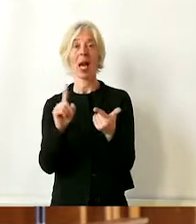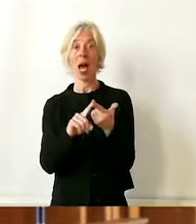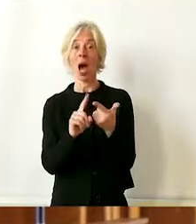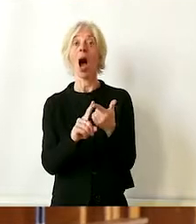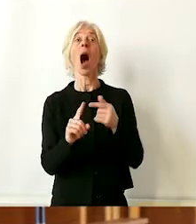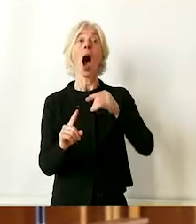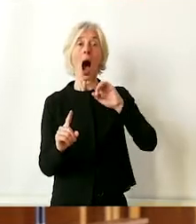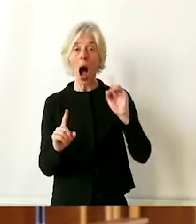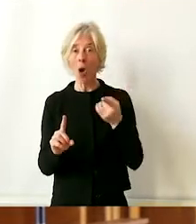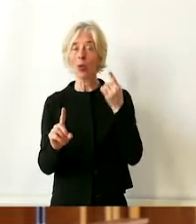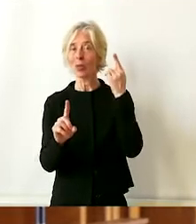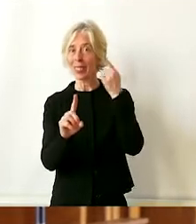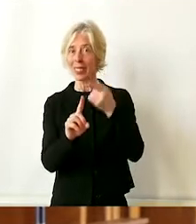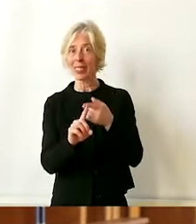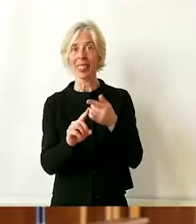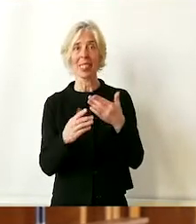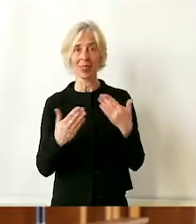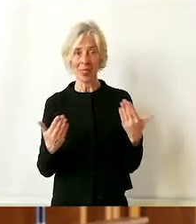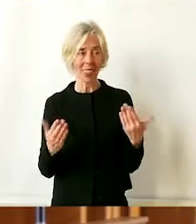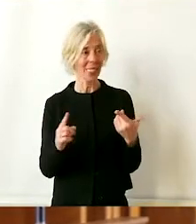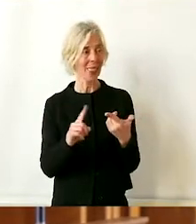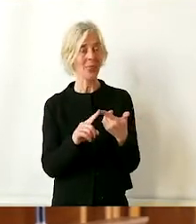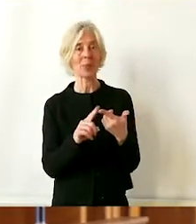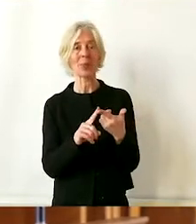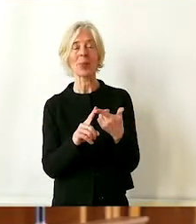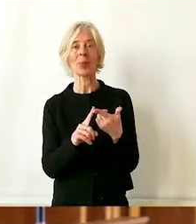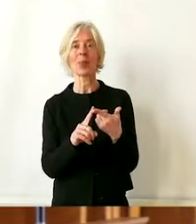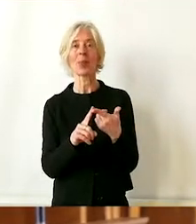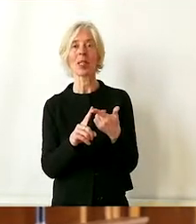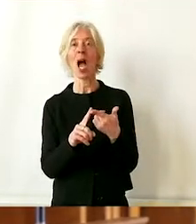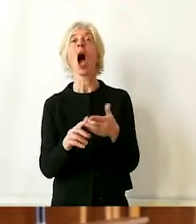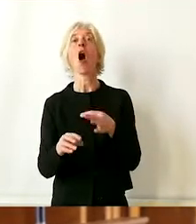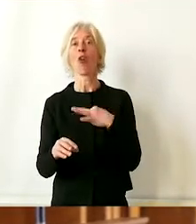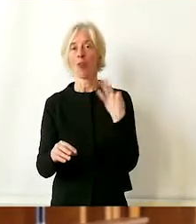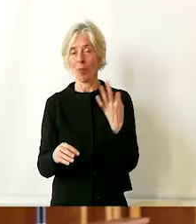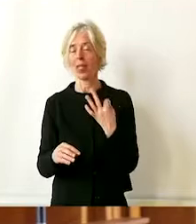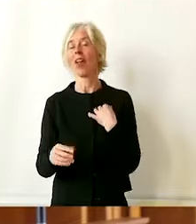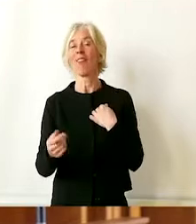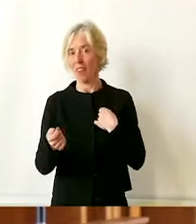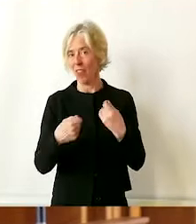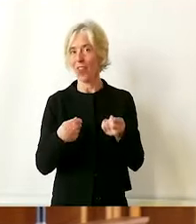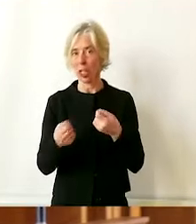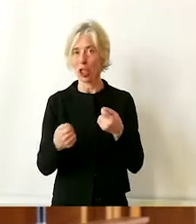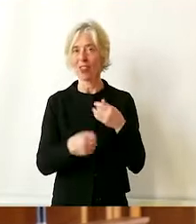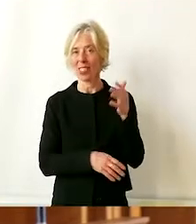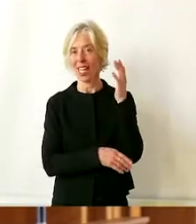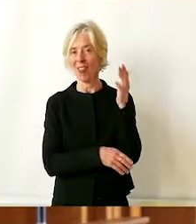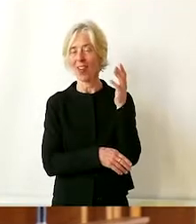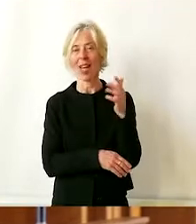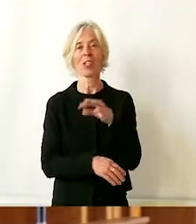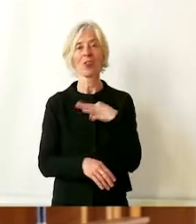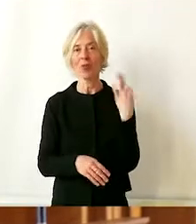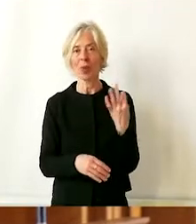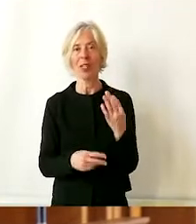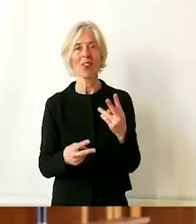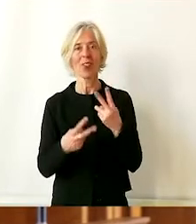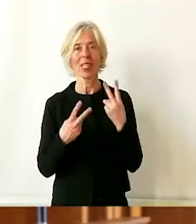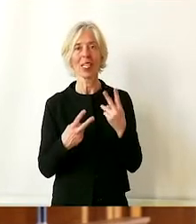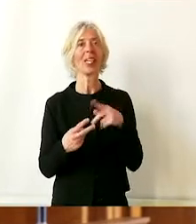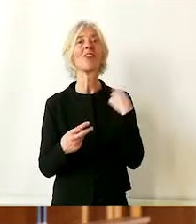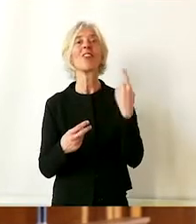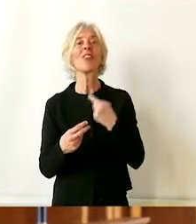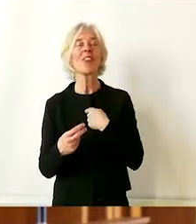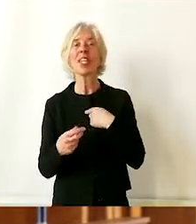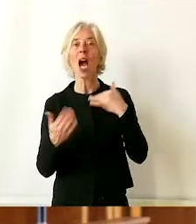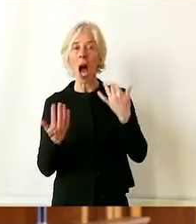tatsächlich, und das mag man mir insbesondere als Wirtschaftsreferent nachsehen, das Thema zu betonen, wir haben hier Innovationen in Augsburg, die helfen können, nicht nur